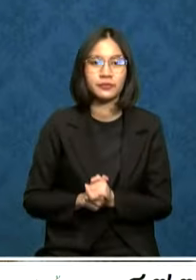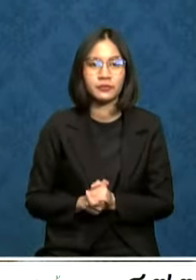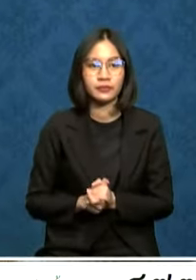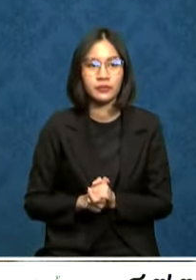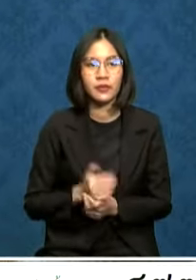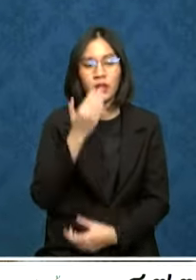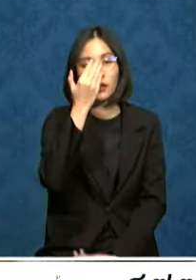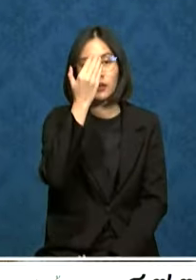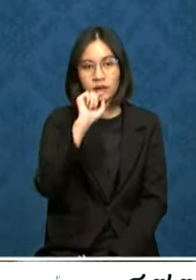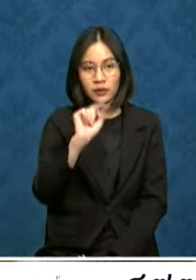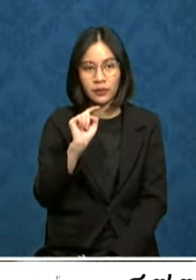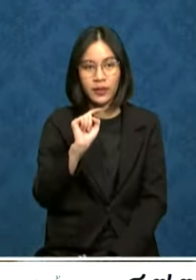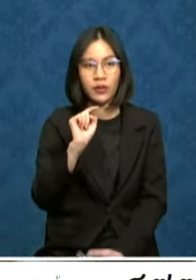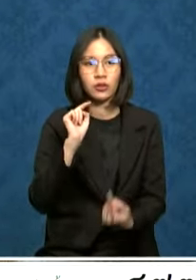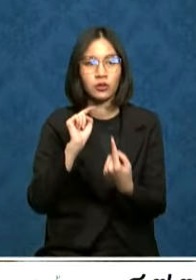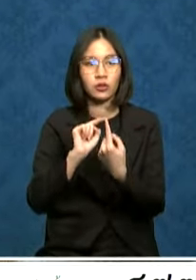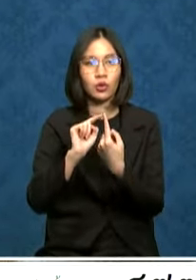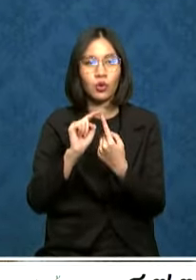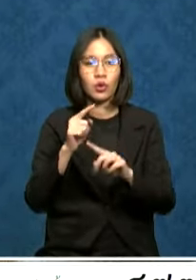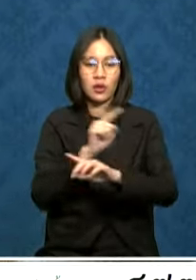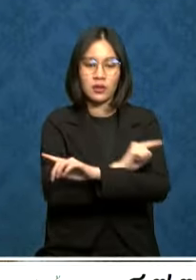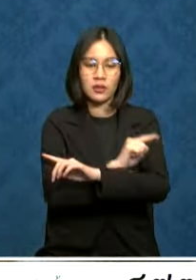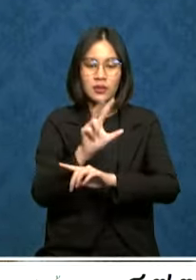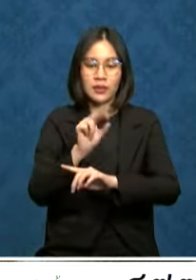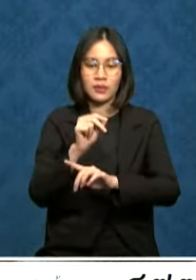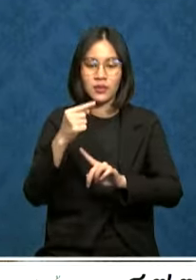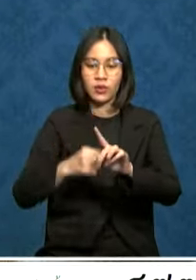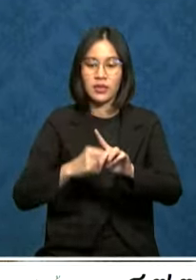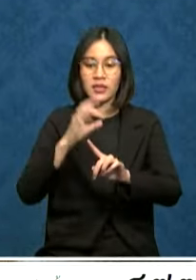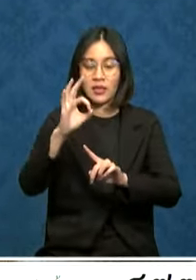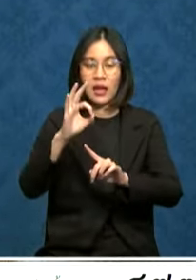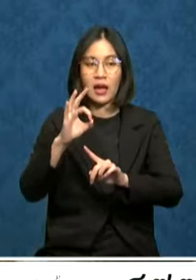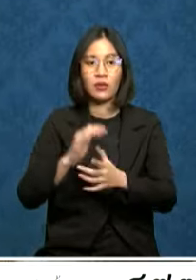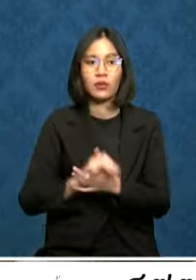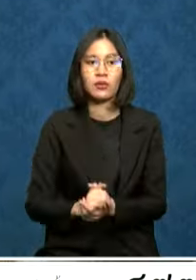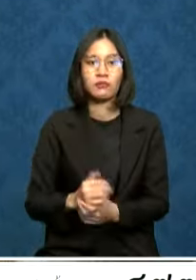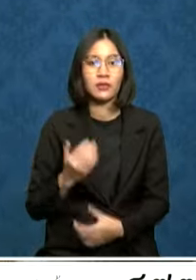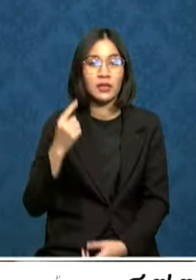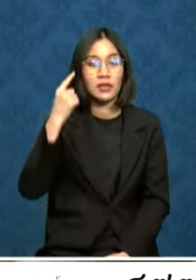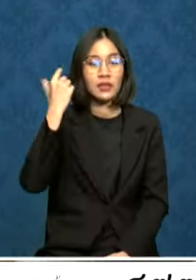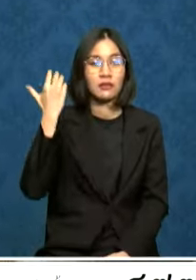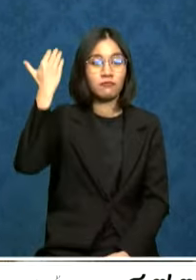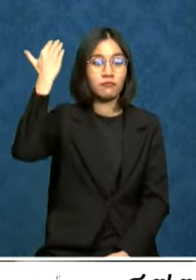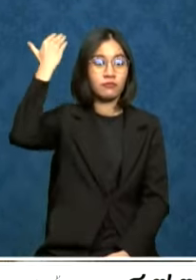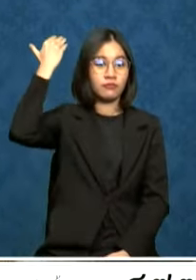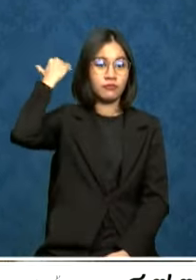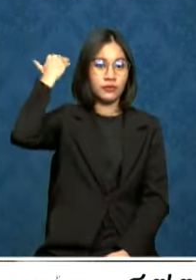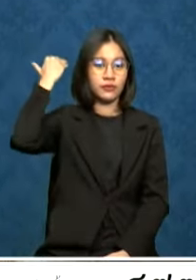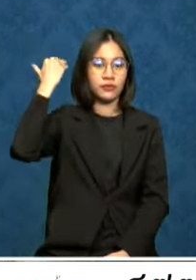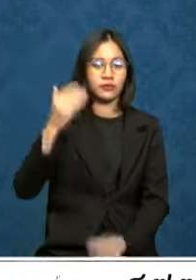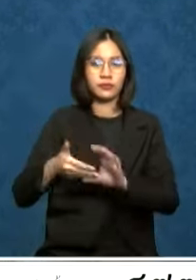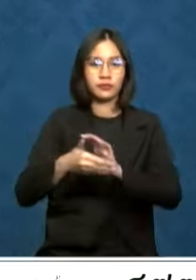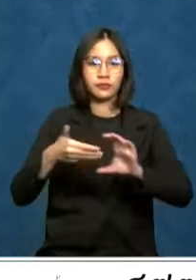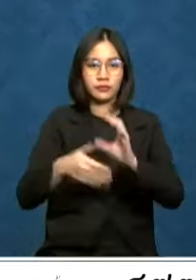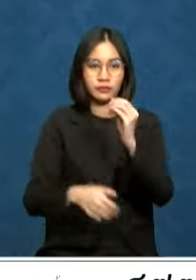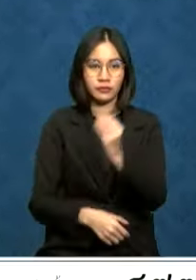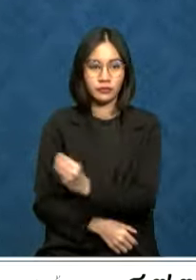ก็ศืบเนื่องจากเมื่อ 30 กัญญาถ้เราจะเท้าความไป ขอสไลดทหนึ่